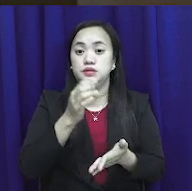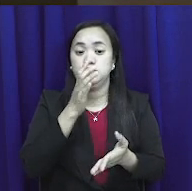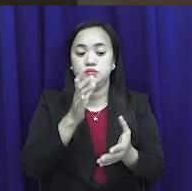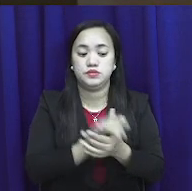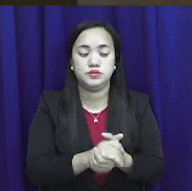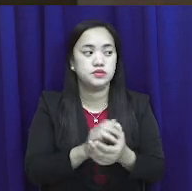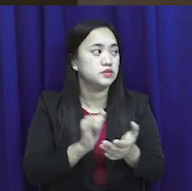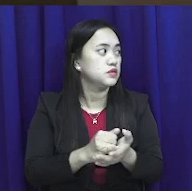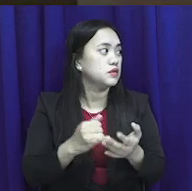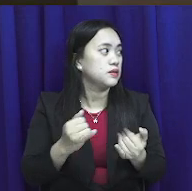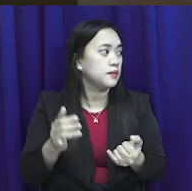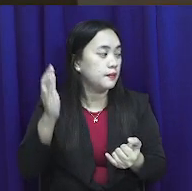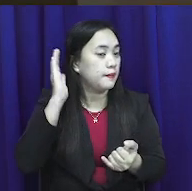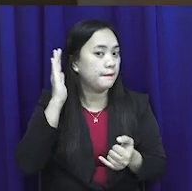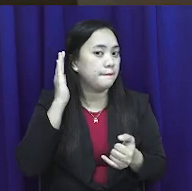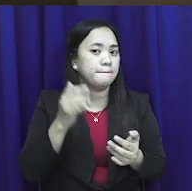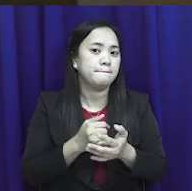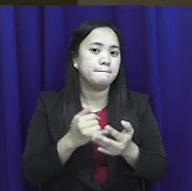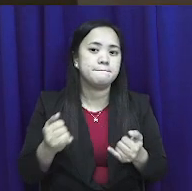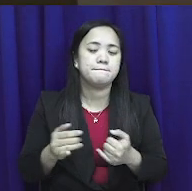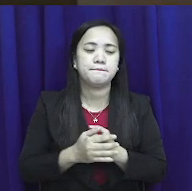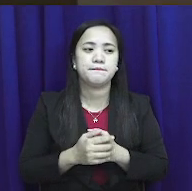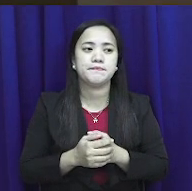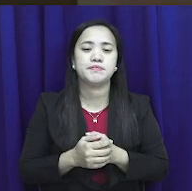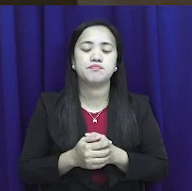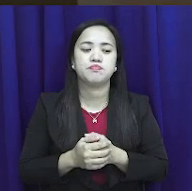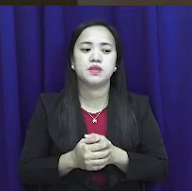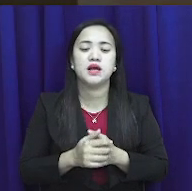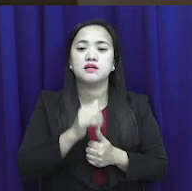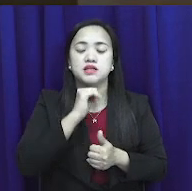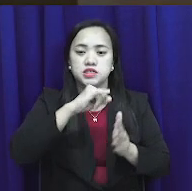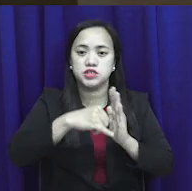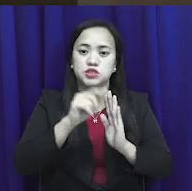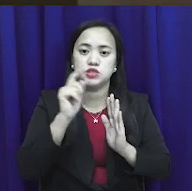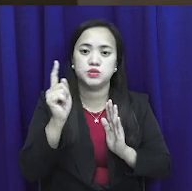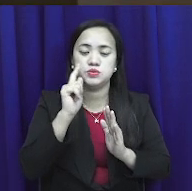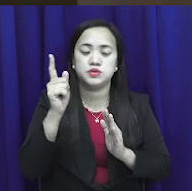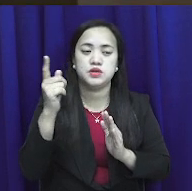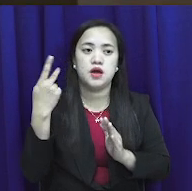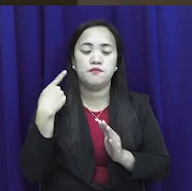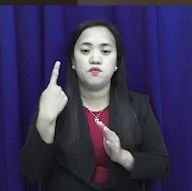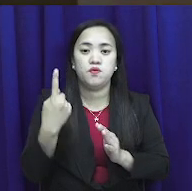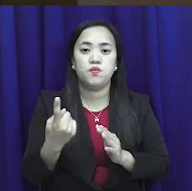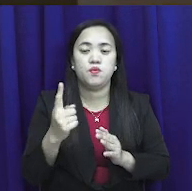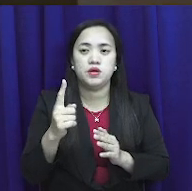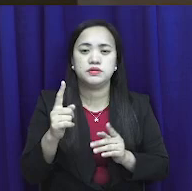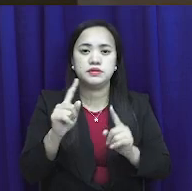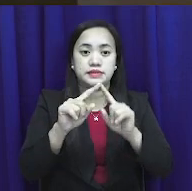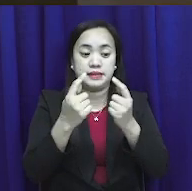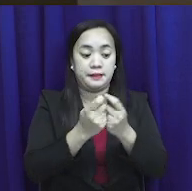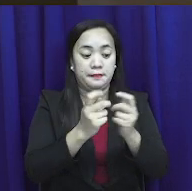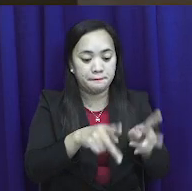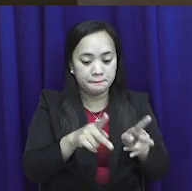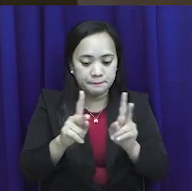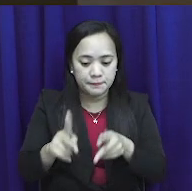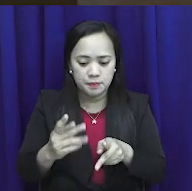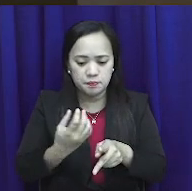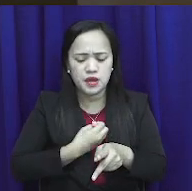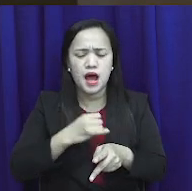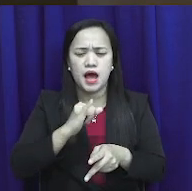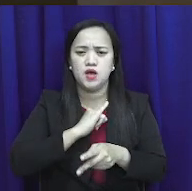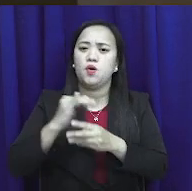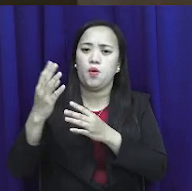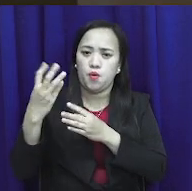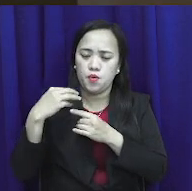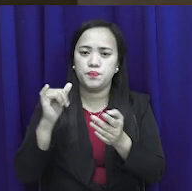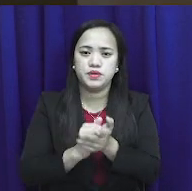no and primarily no I also hindi primarily kasi may sariling programa yung mga team prep e pero sana may nanonood